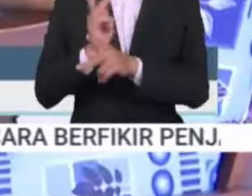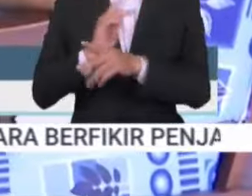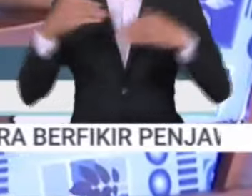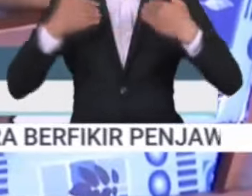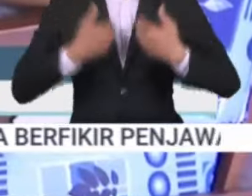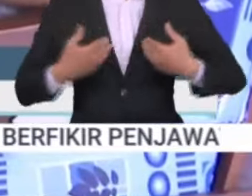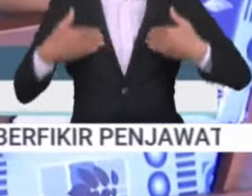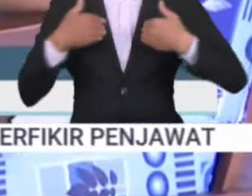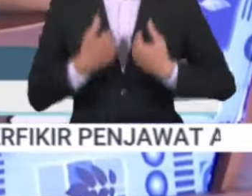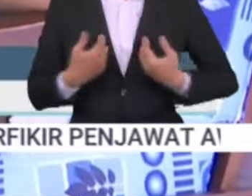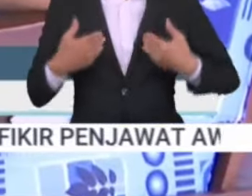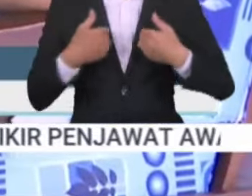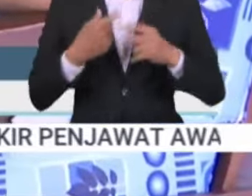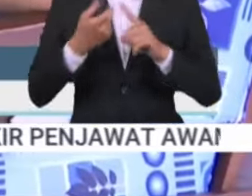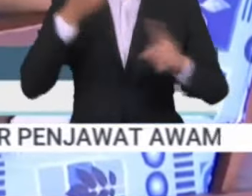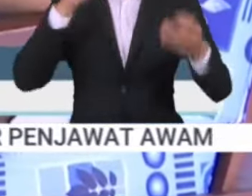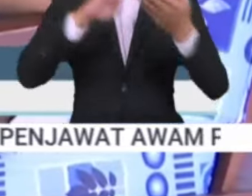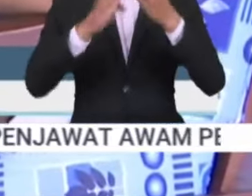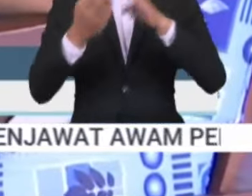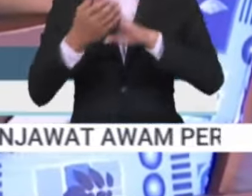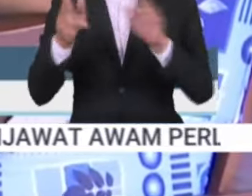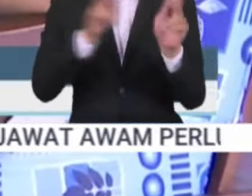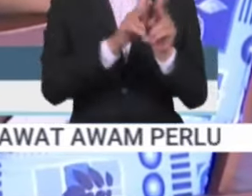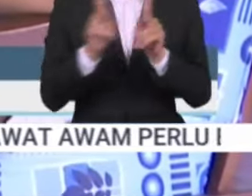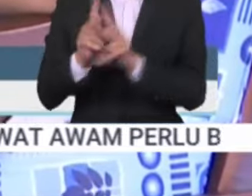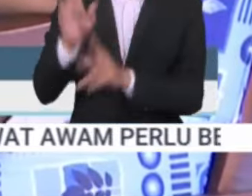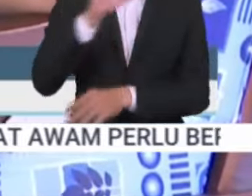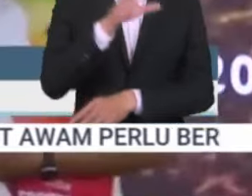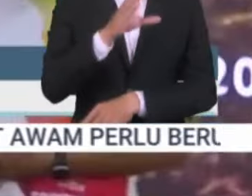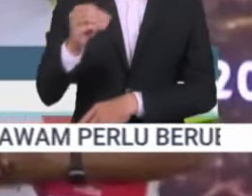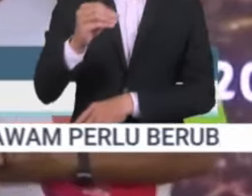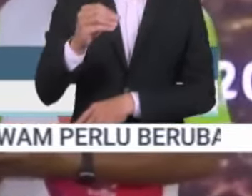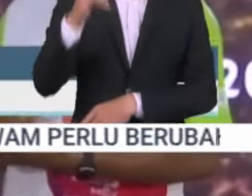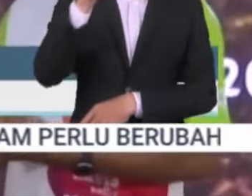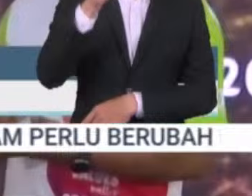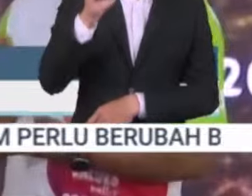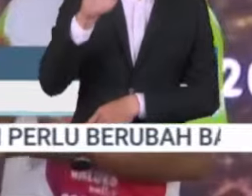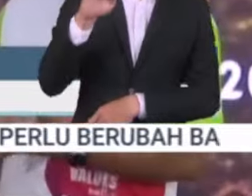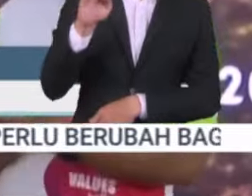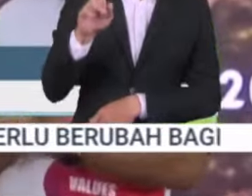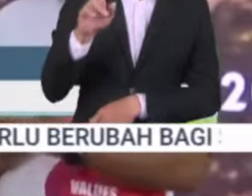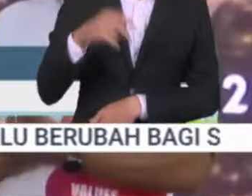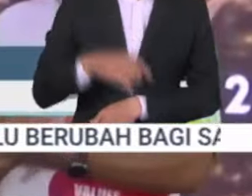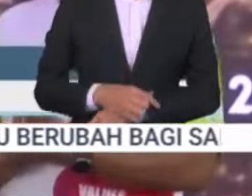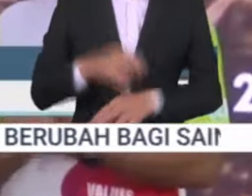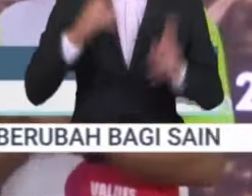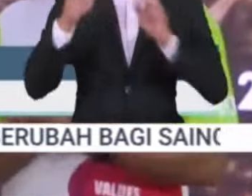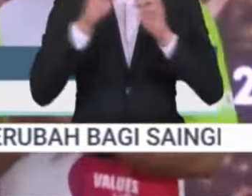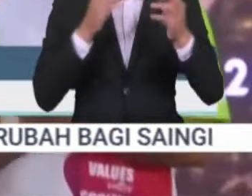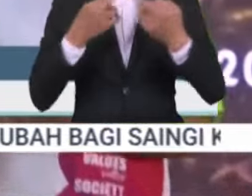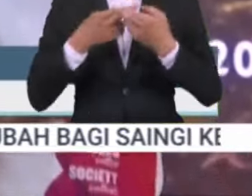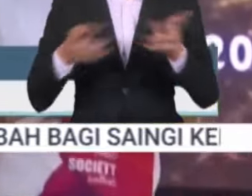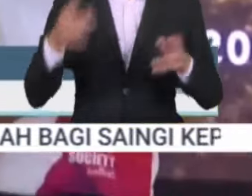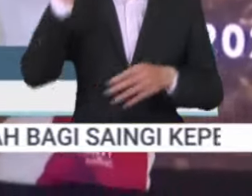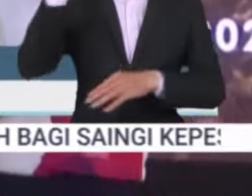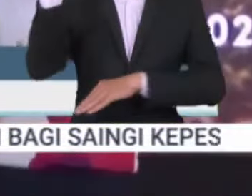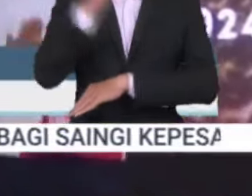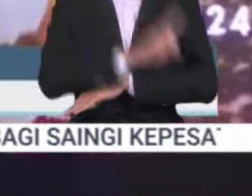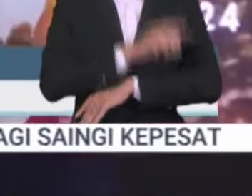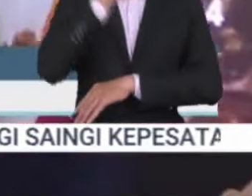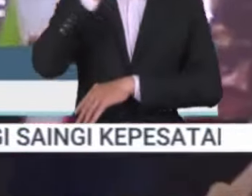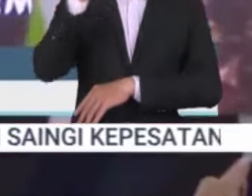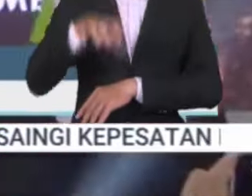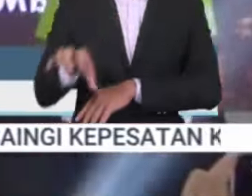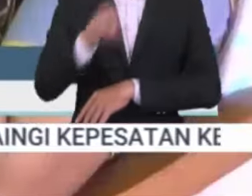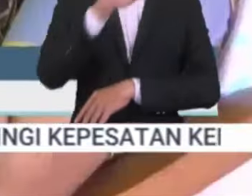Liar yang terdiri daripada komuniti tempatan serta pemegang taru. Beliau berucap merasmikan sambutan Hari Gajah Sedunia